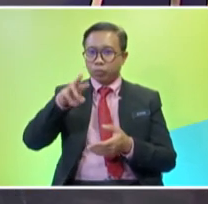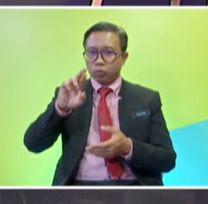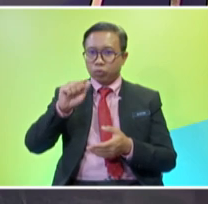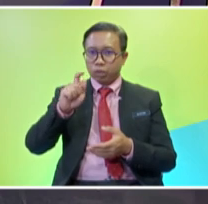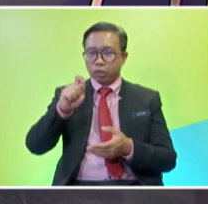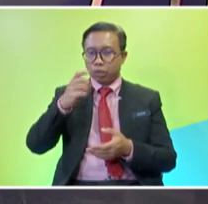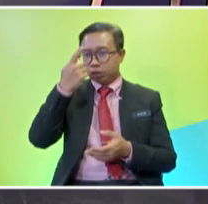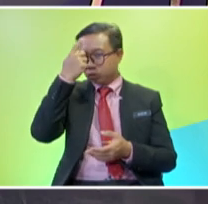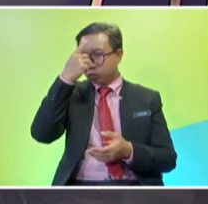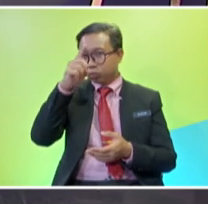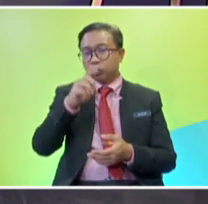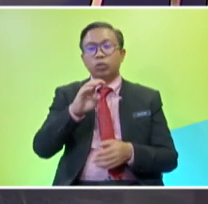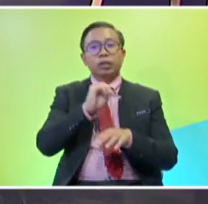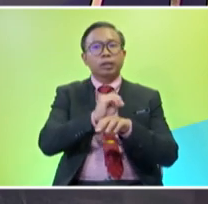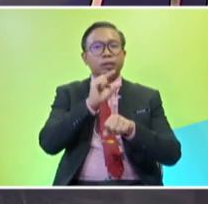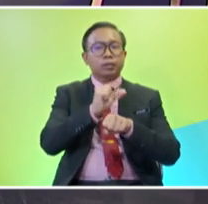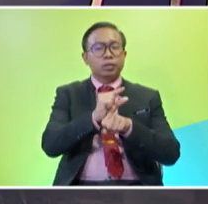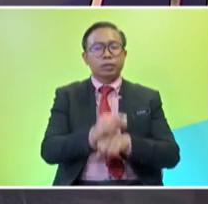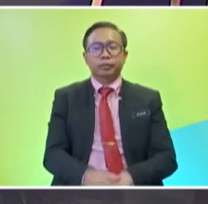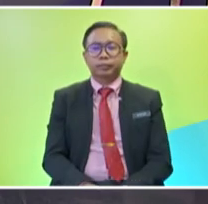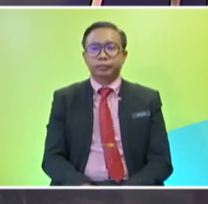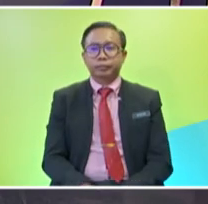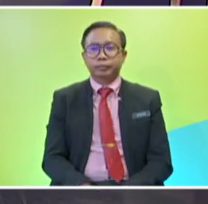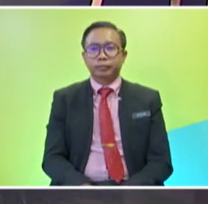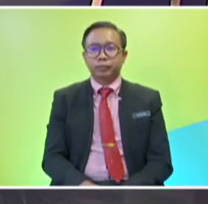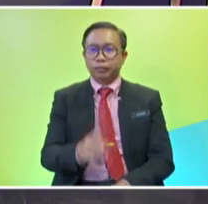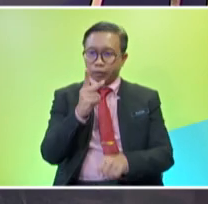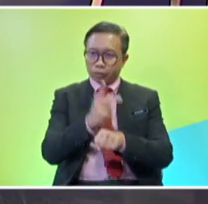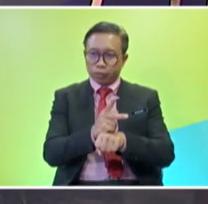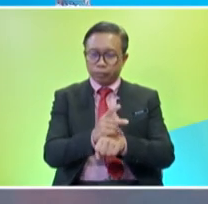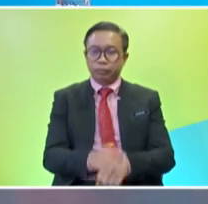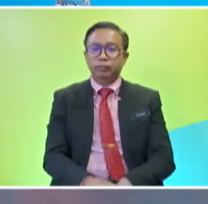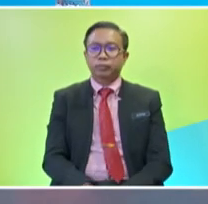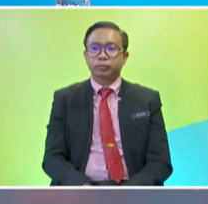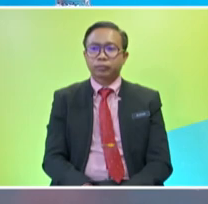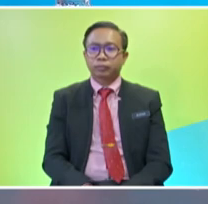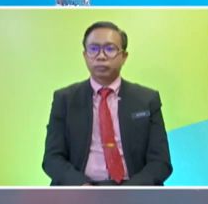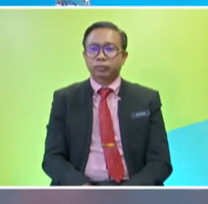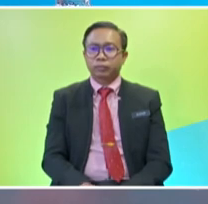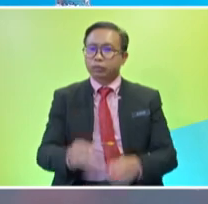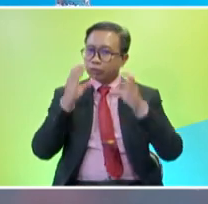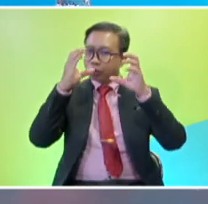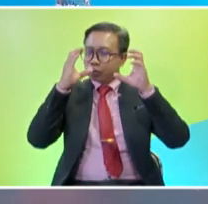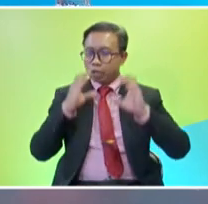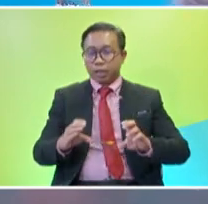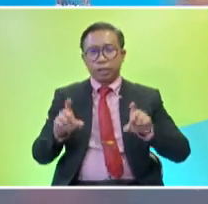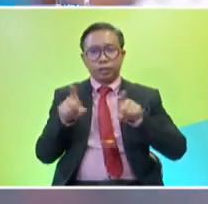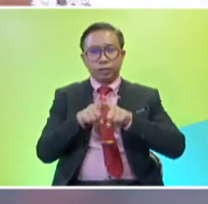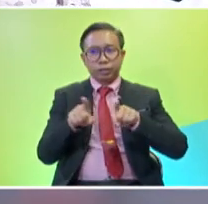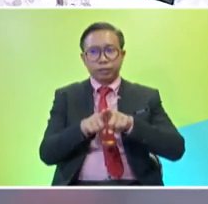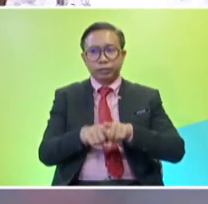untuk Mbak nisem untuk kuprem kuprem kaidah yang sama